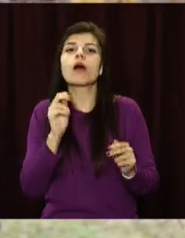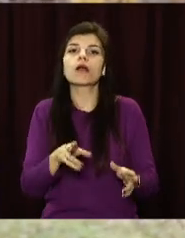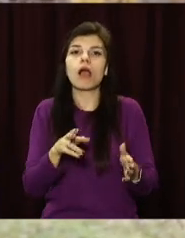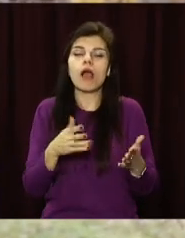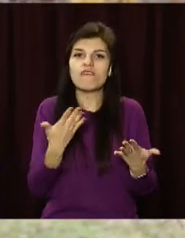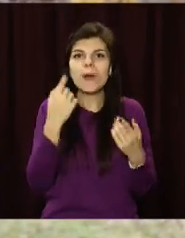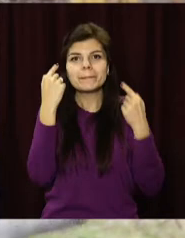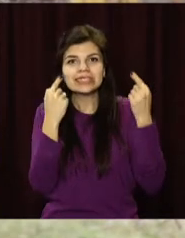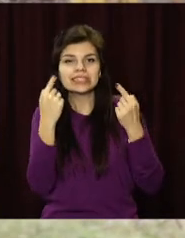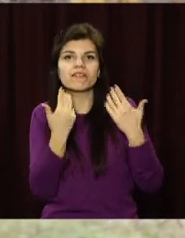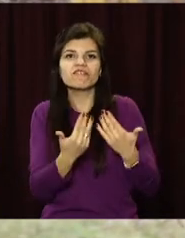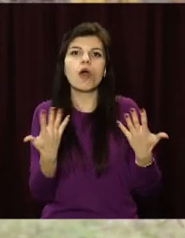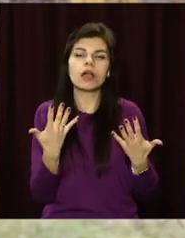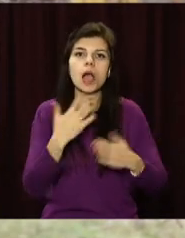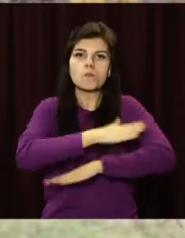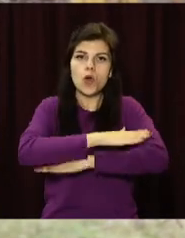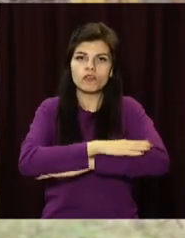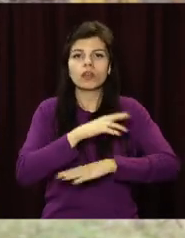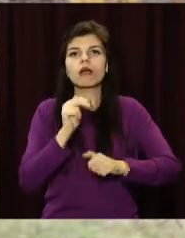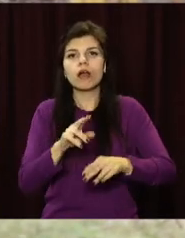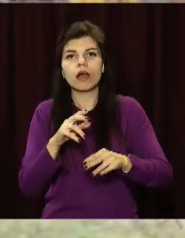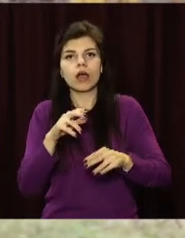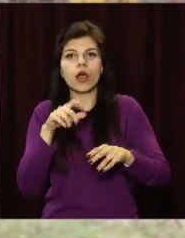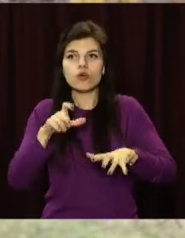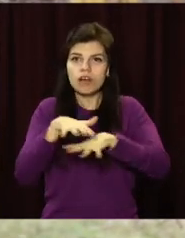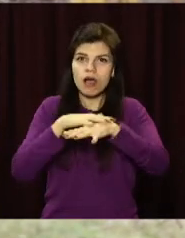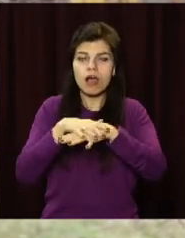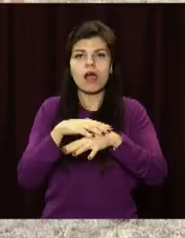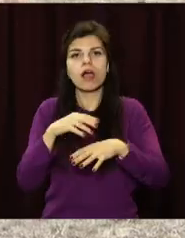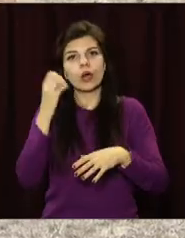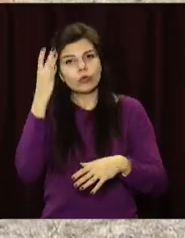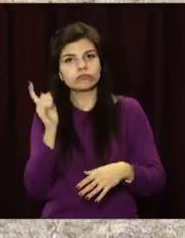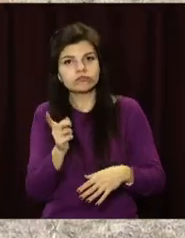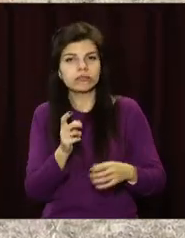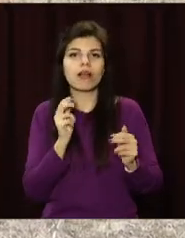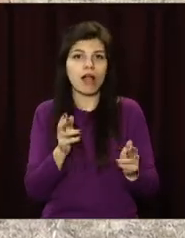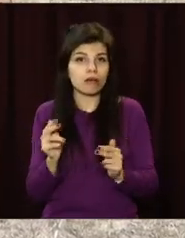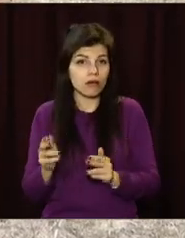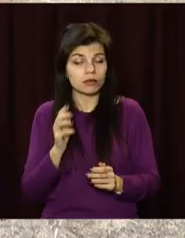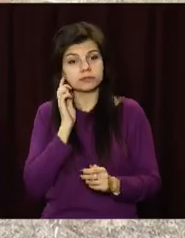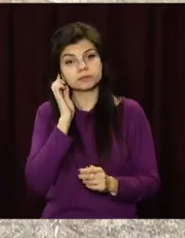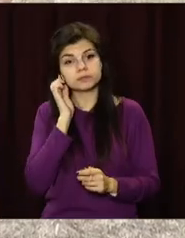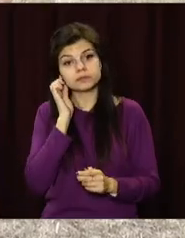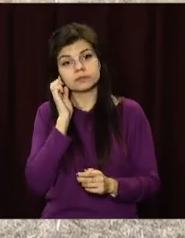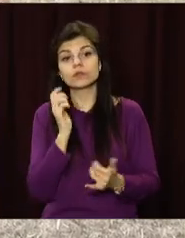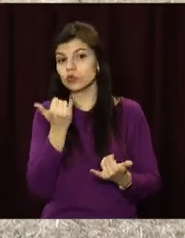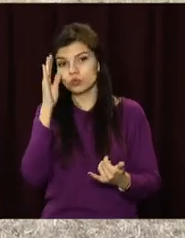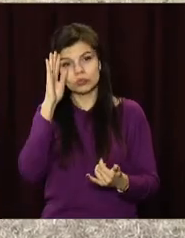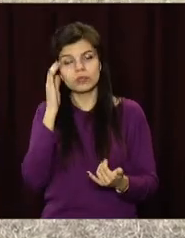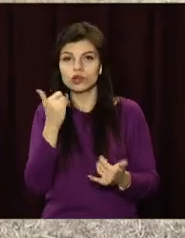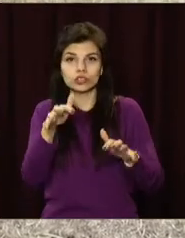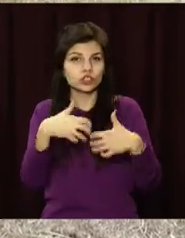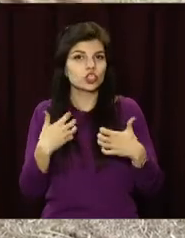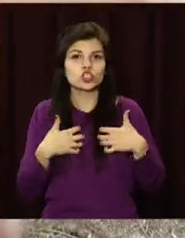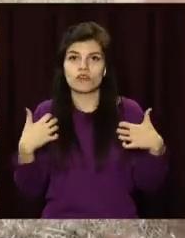устроєна, її психіка, модель поведення в обществі, в стаї, там, в сім'ї. Нині чоловік перестав брати на перевиховання та перетримку